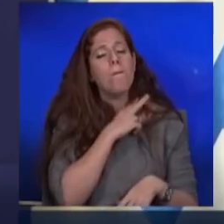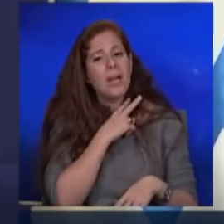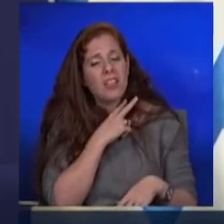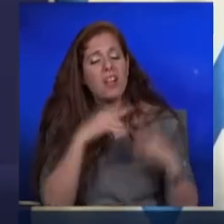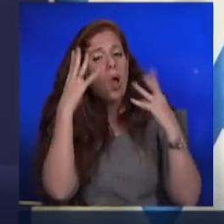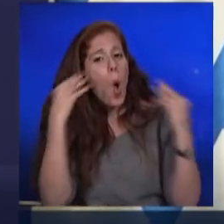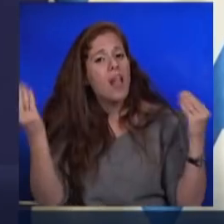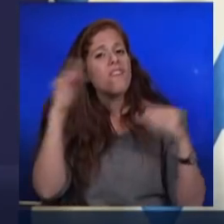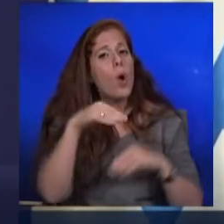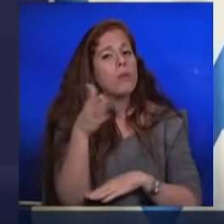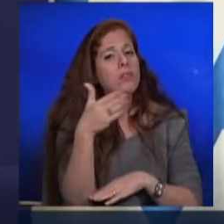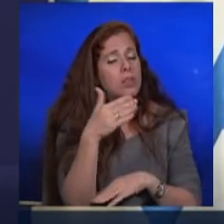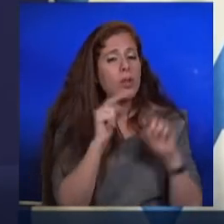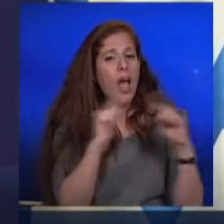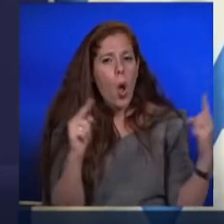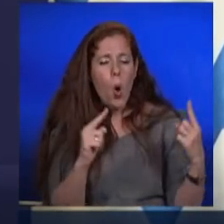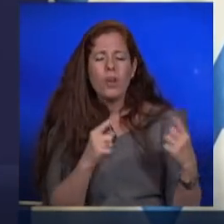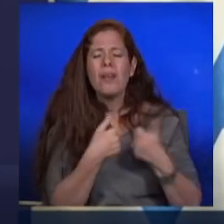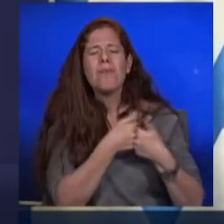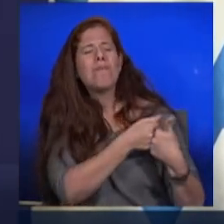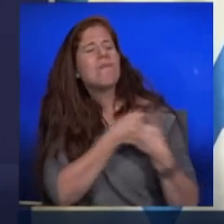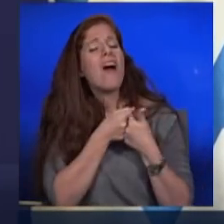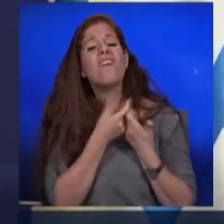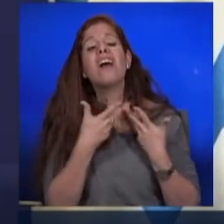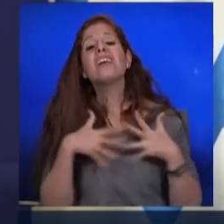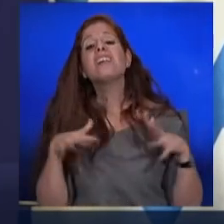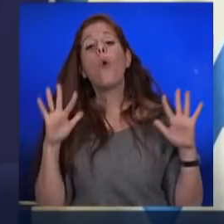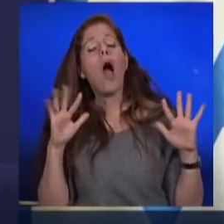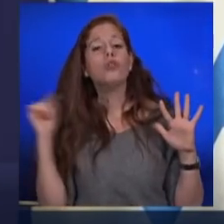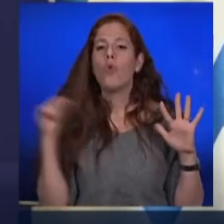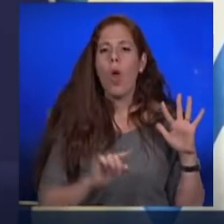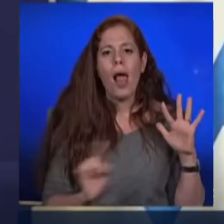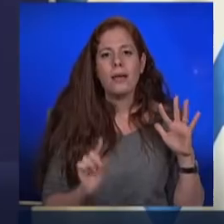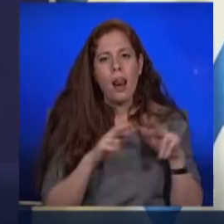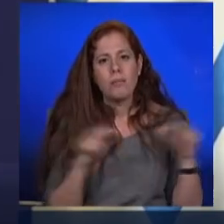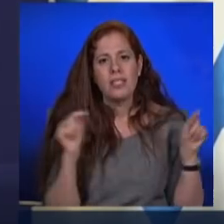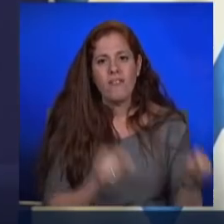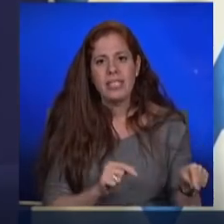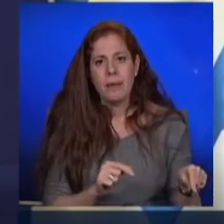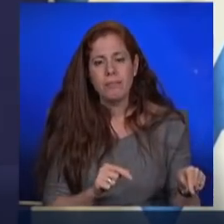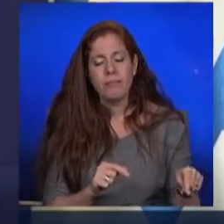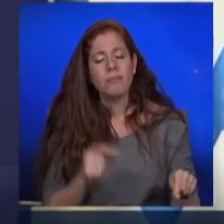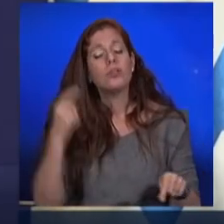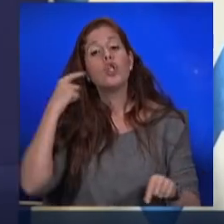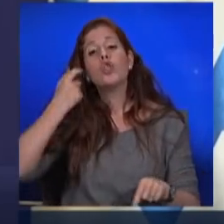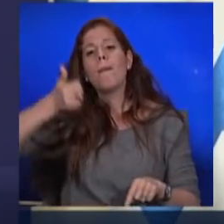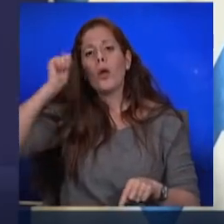אחרות מנהלות מאבק נואש לא להגיע לשם. שמענו אמש את הנשיא